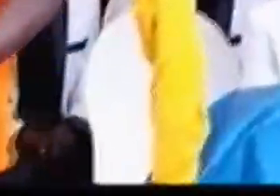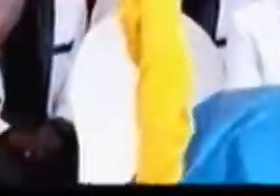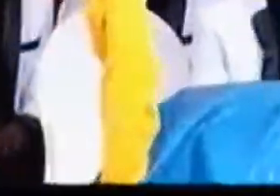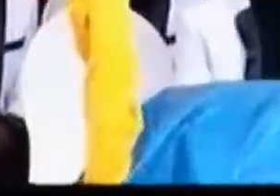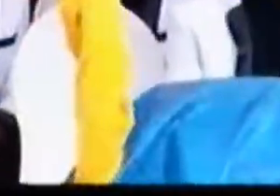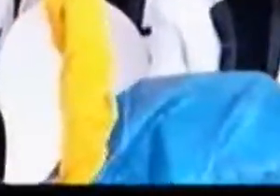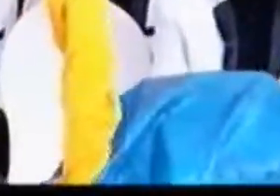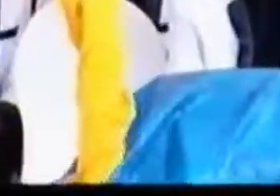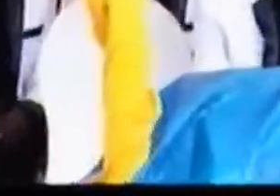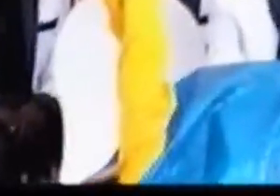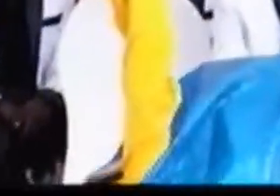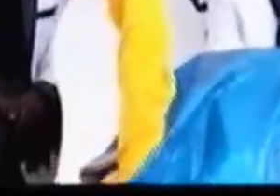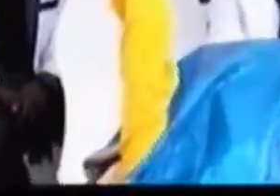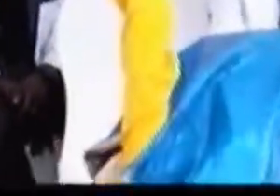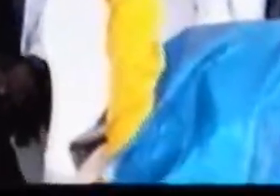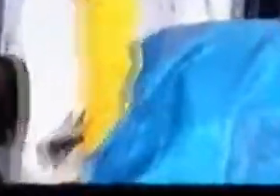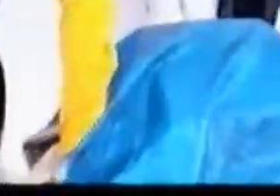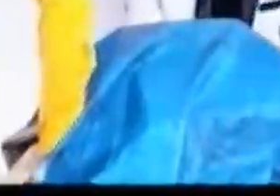songa.